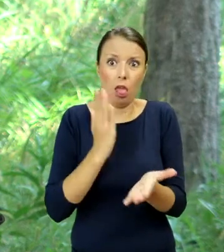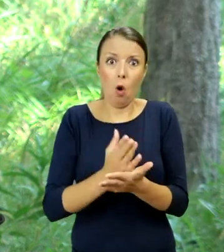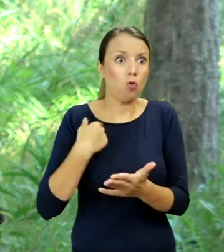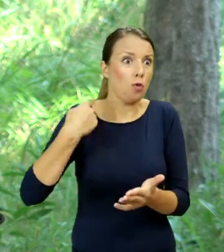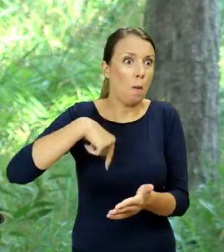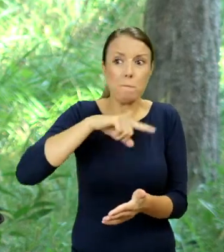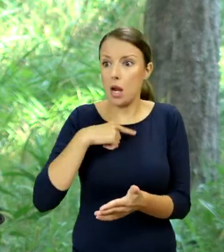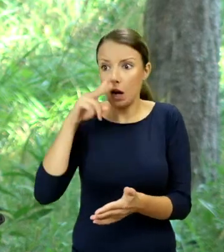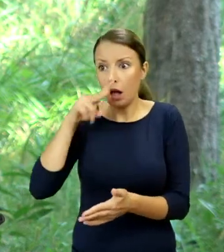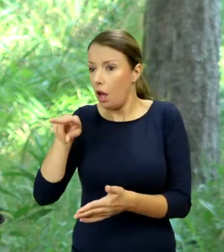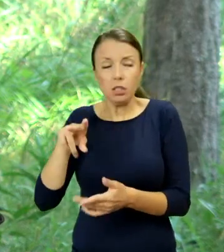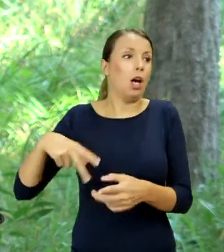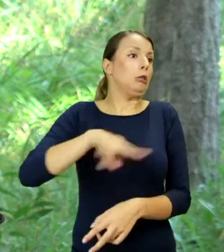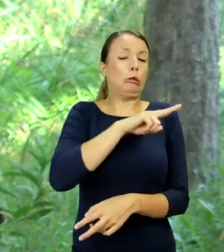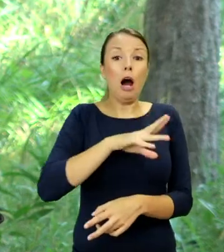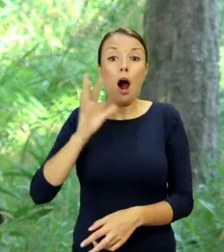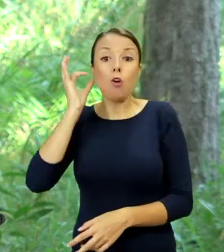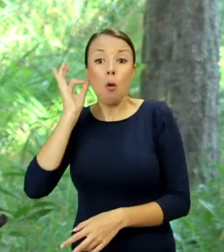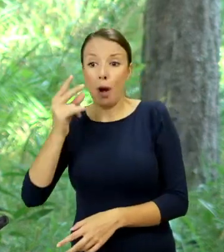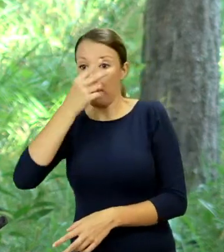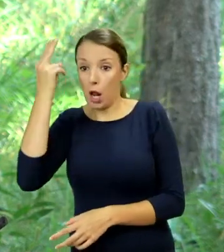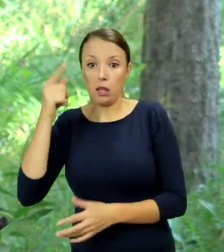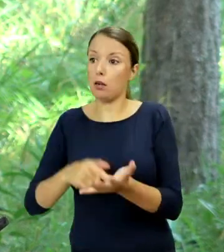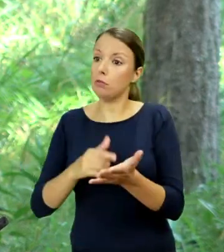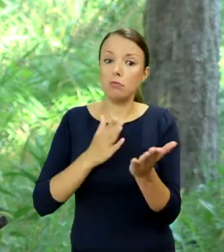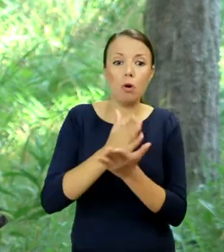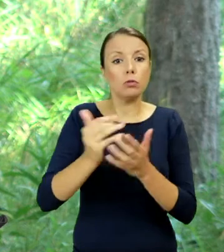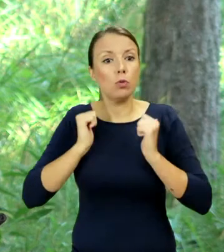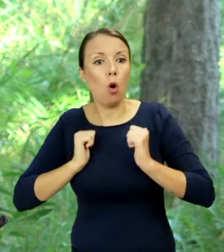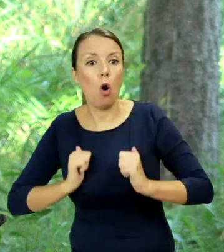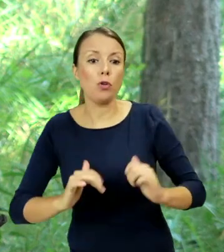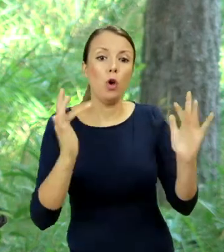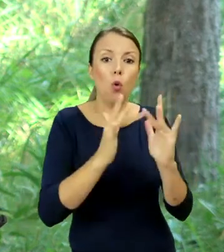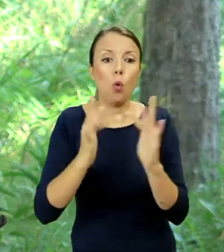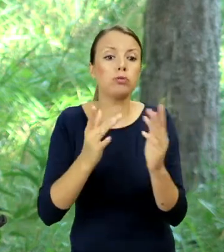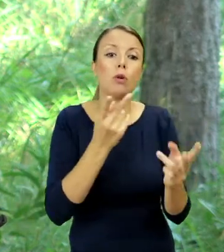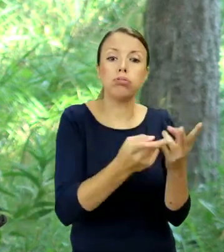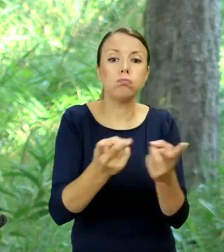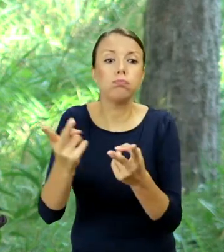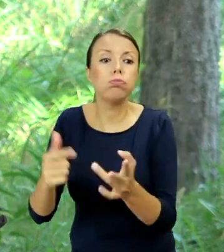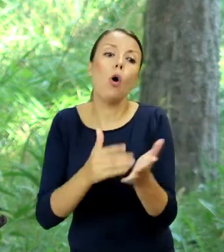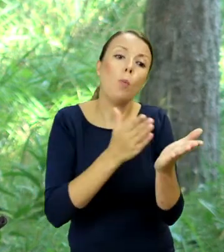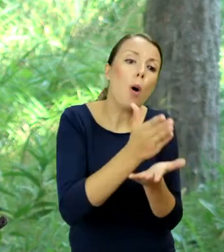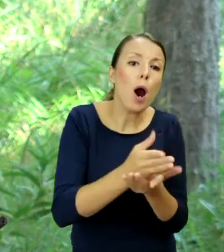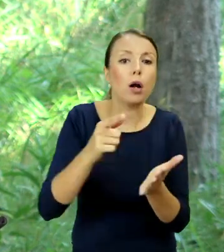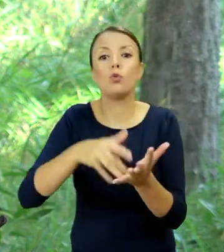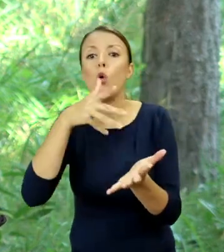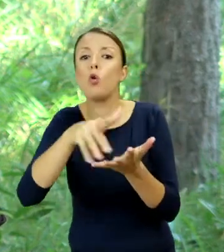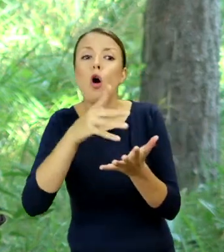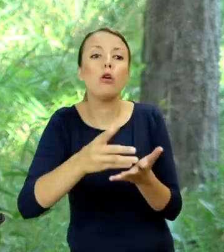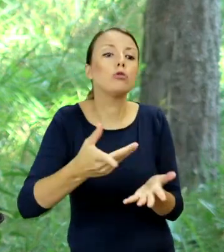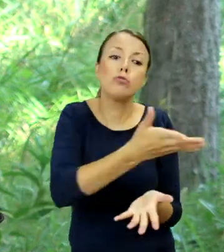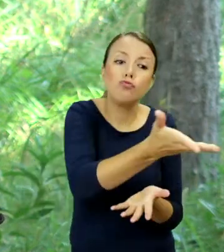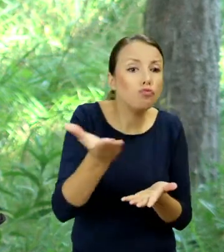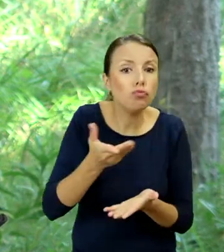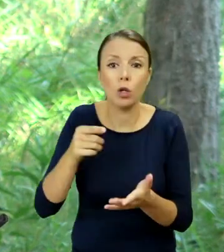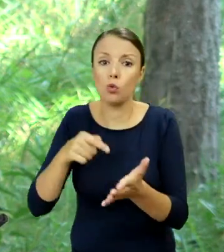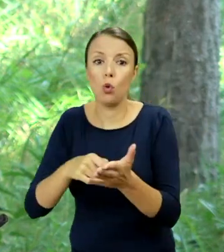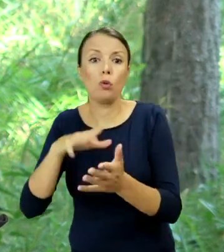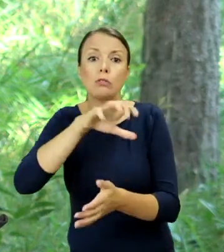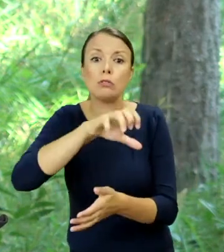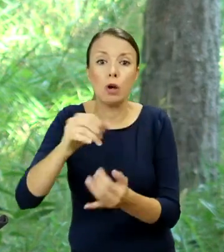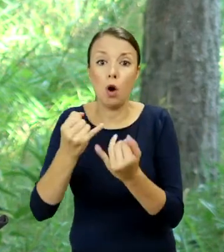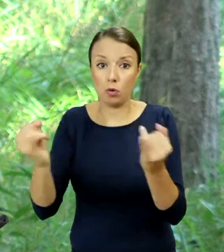łoża, podając tu leki, tam rosół lub cytrynę, a wszędzie śmiech i słowo pociechy. Najzimniejszy lekarz twarz